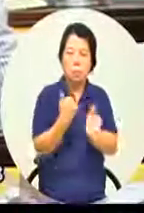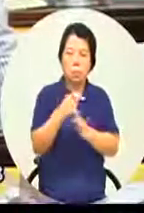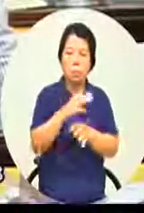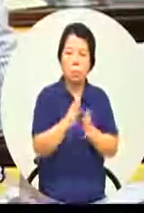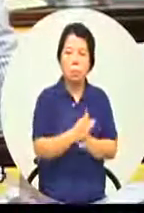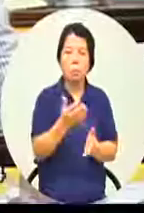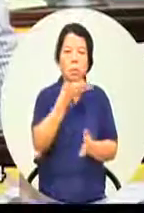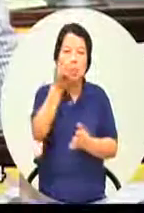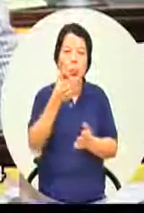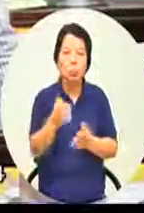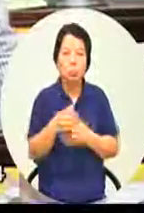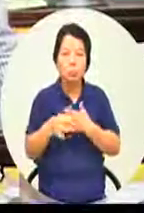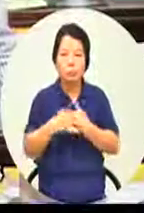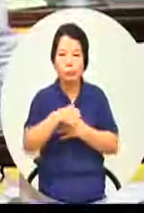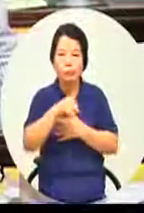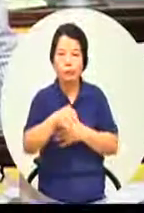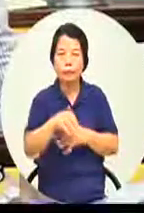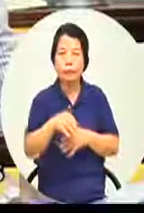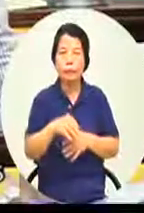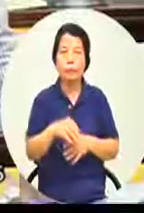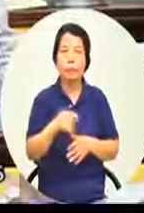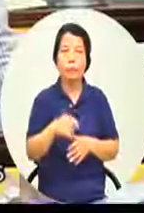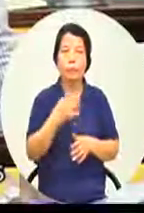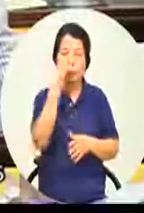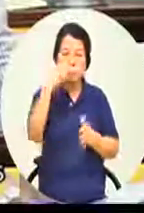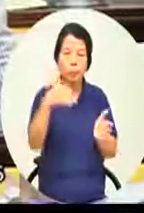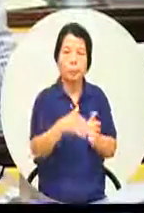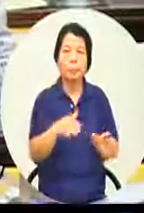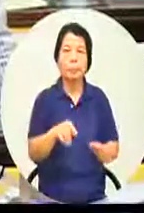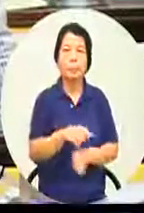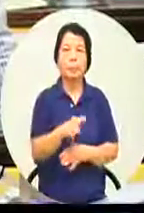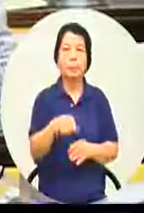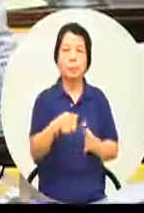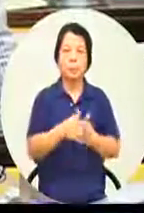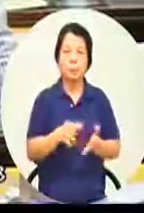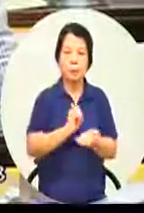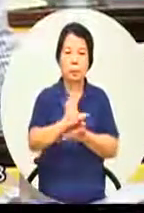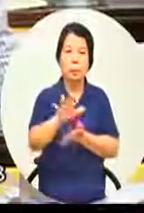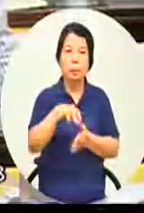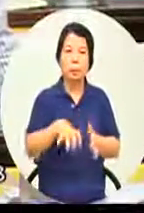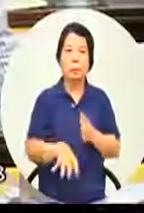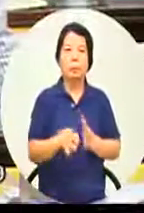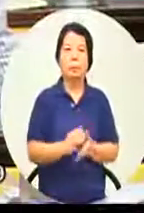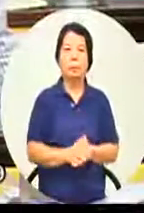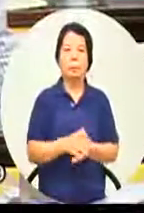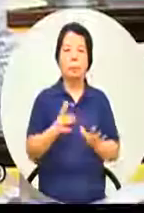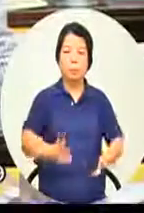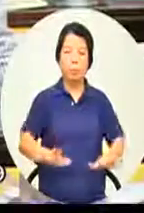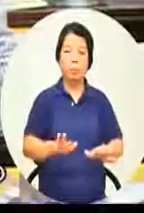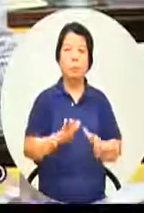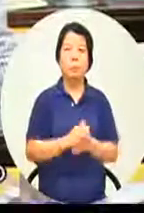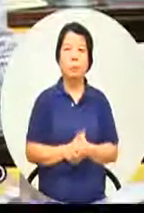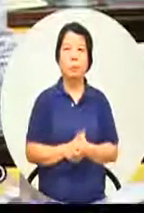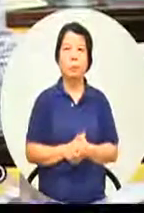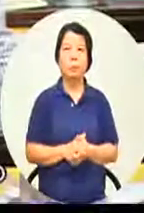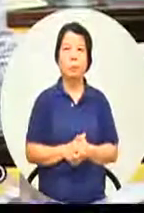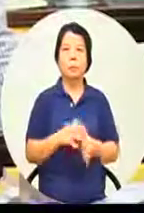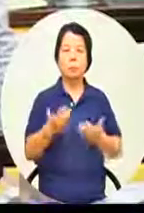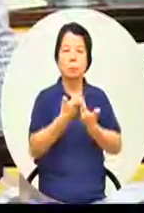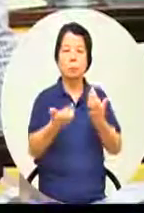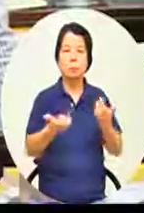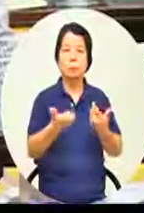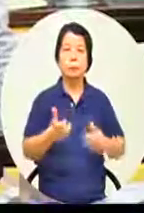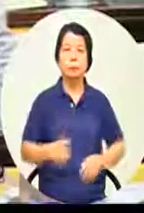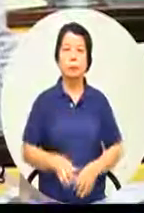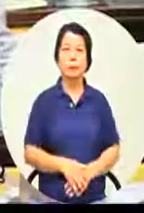以我想请教说，像那我也看到你们的报告里面，我们在目前来说，我们又分别